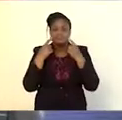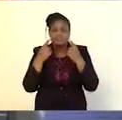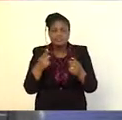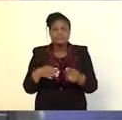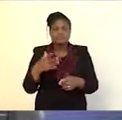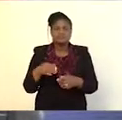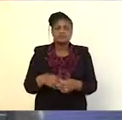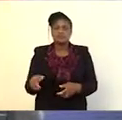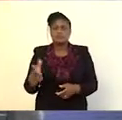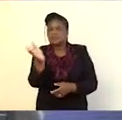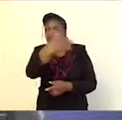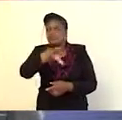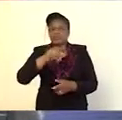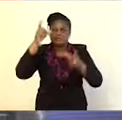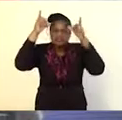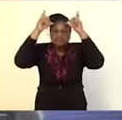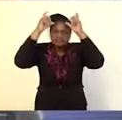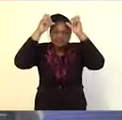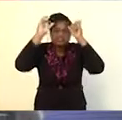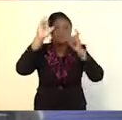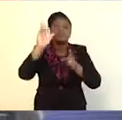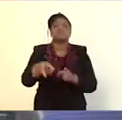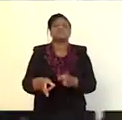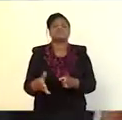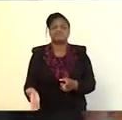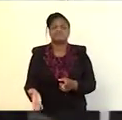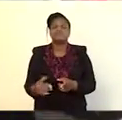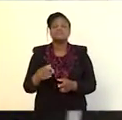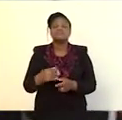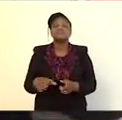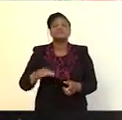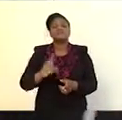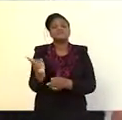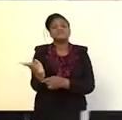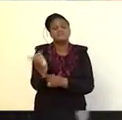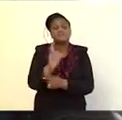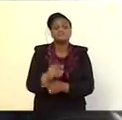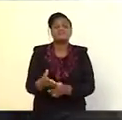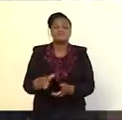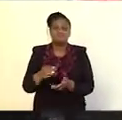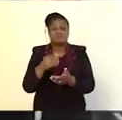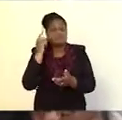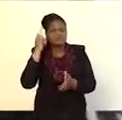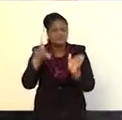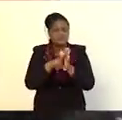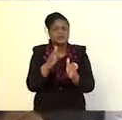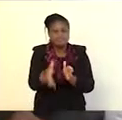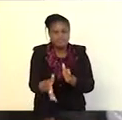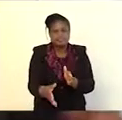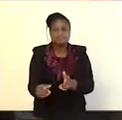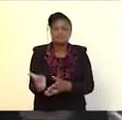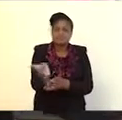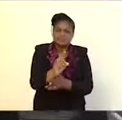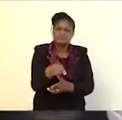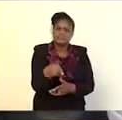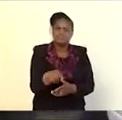tingapera totsongodza masatanisti muno. Asi highway code yakadzidza inomutaurira kuti speed yekufamba napapa ndeyakati. Ndopa tiri kukudzana naye kuti kana